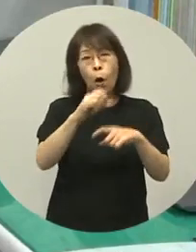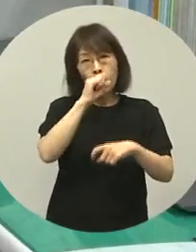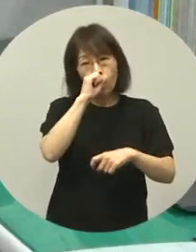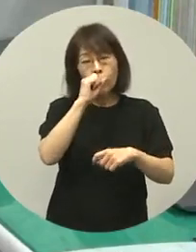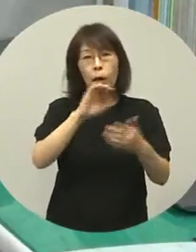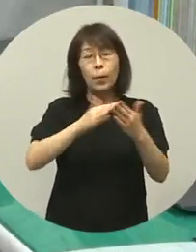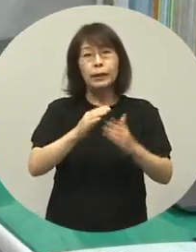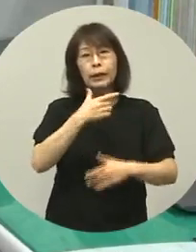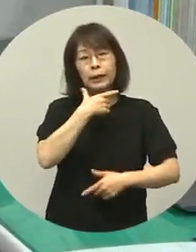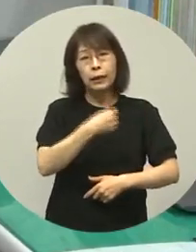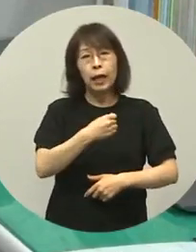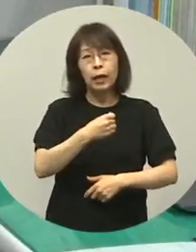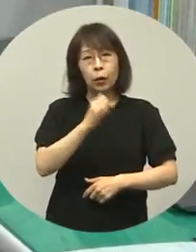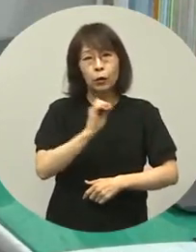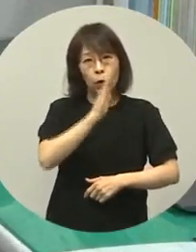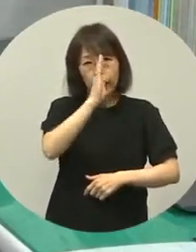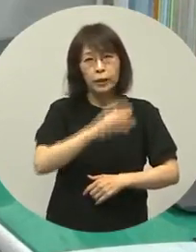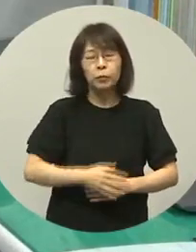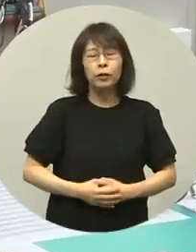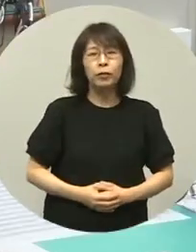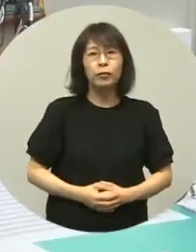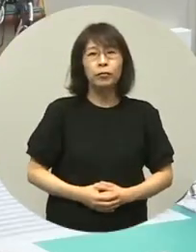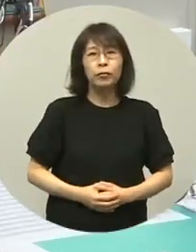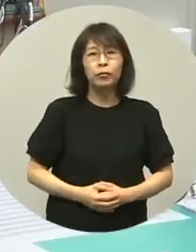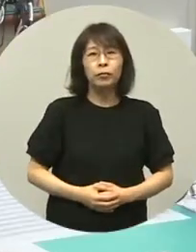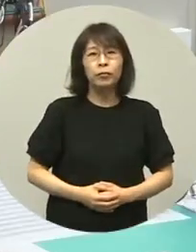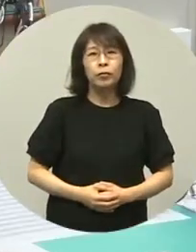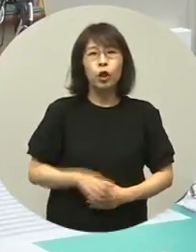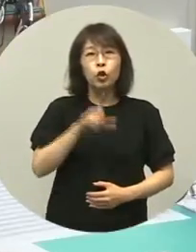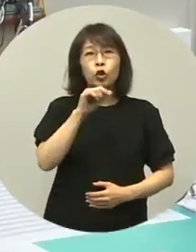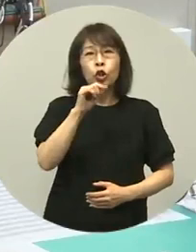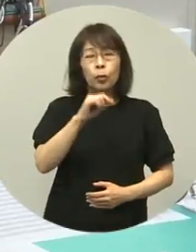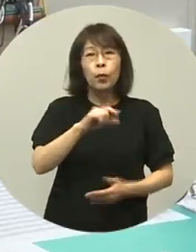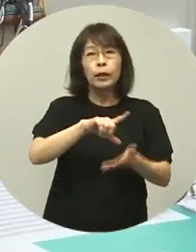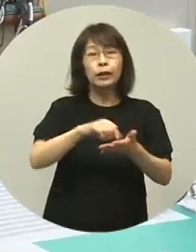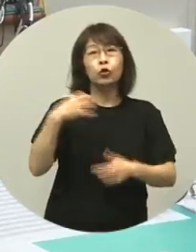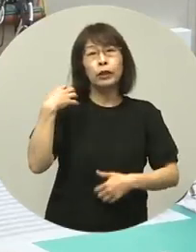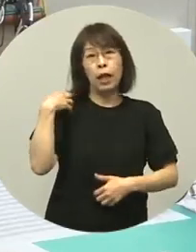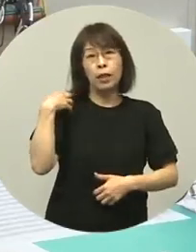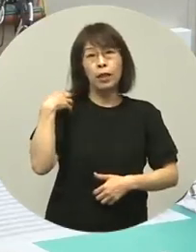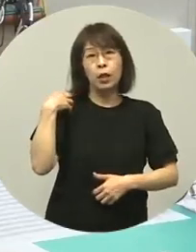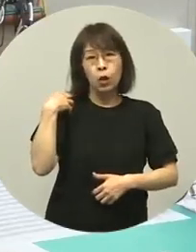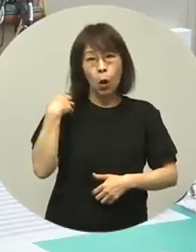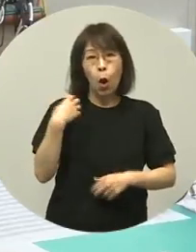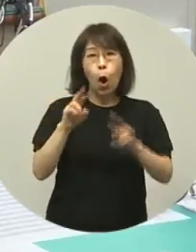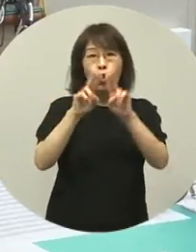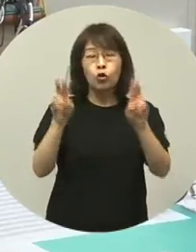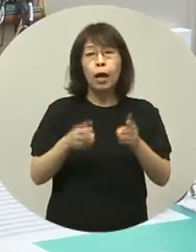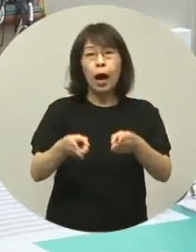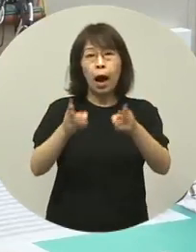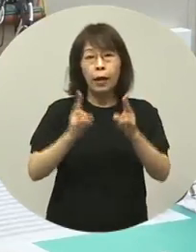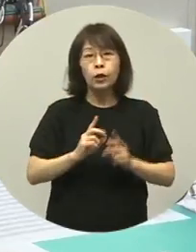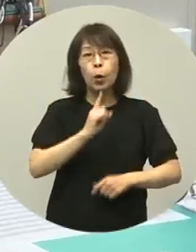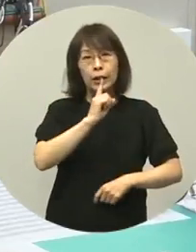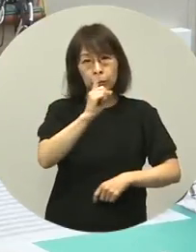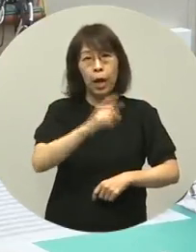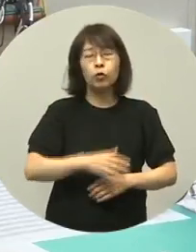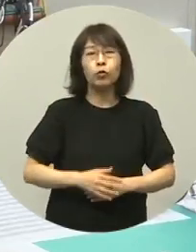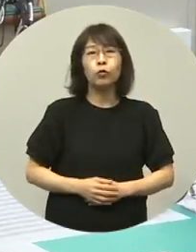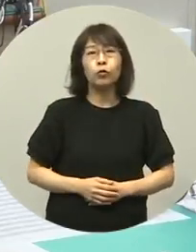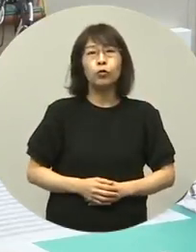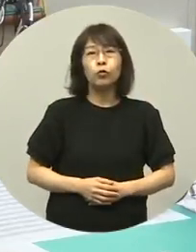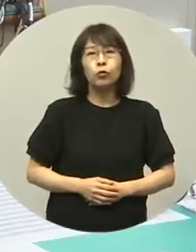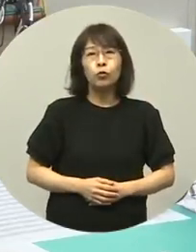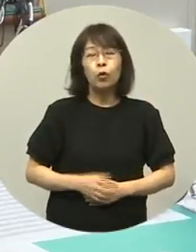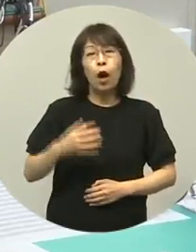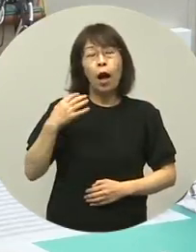、よろしくお願いします。 鵠沼地区担当の倉橋と申します。鵠沼